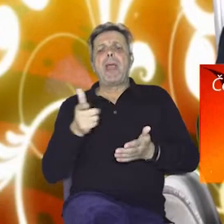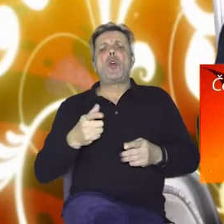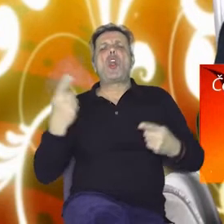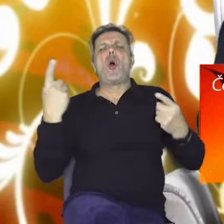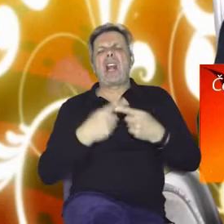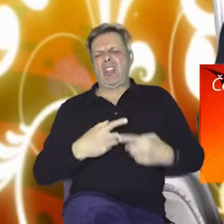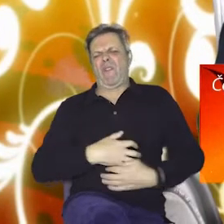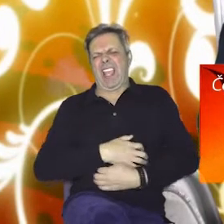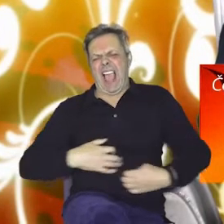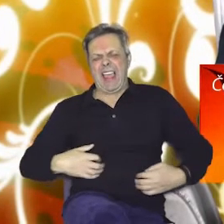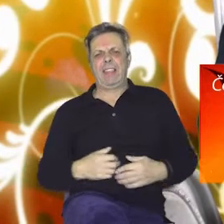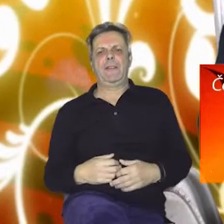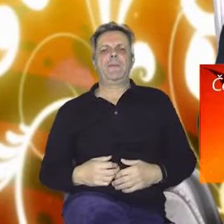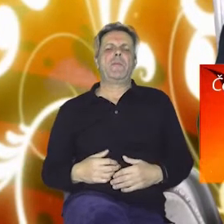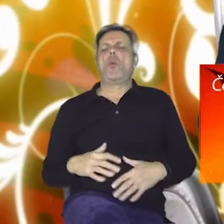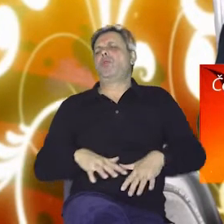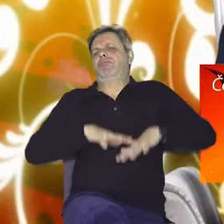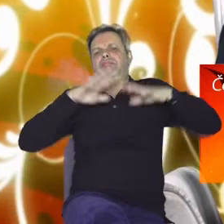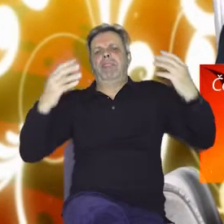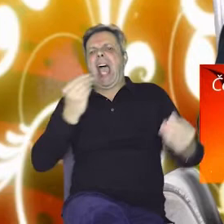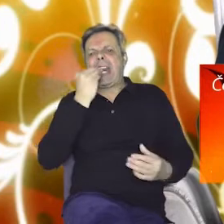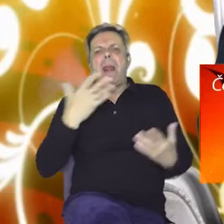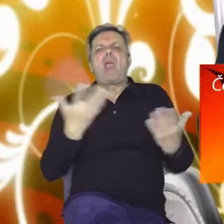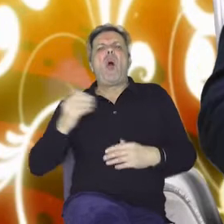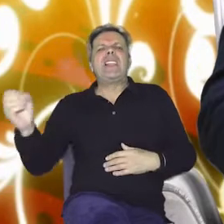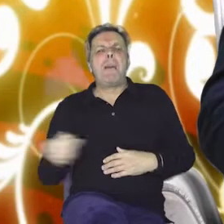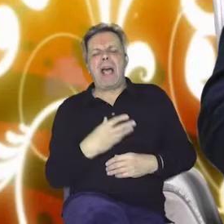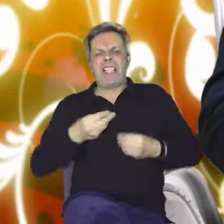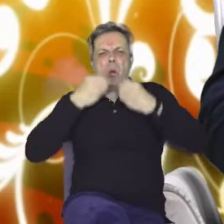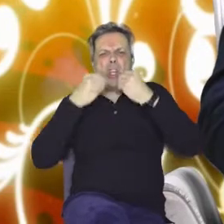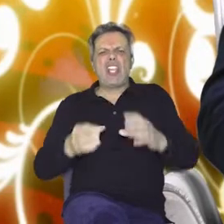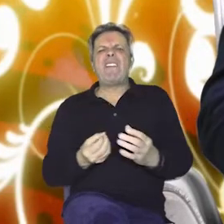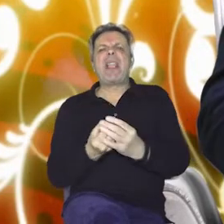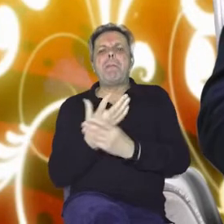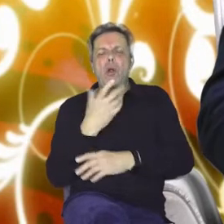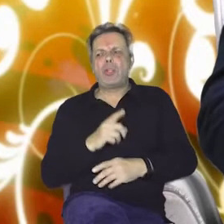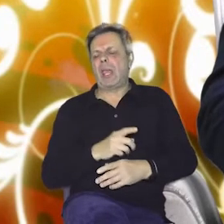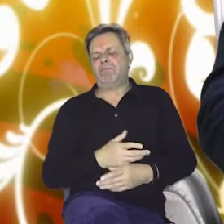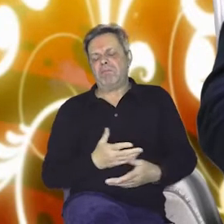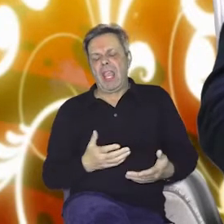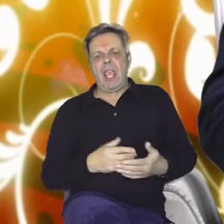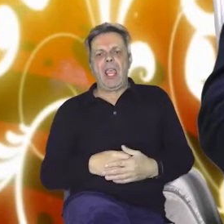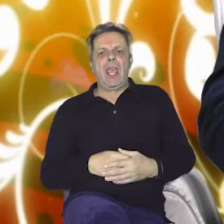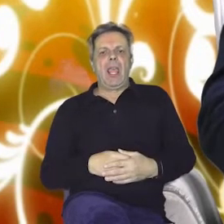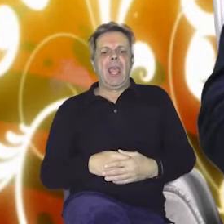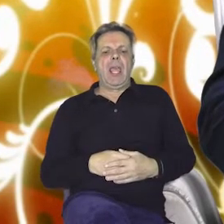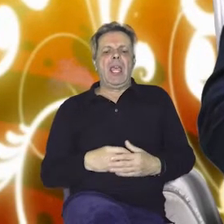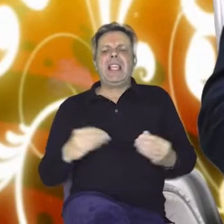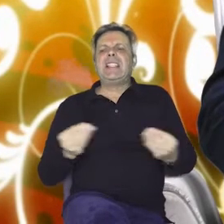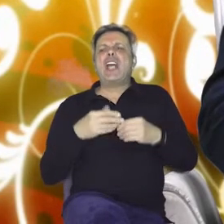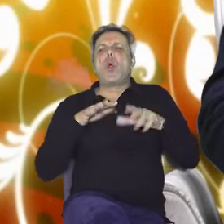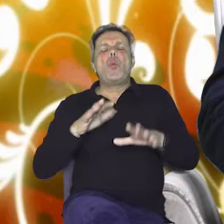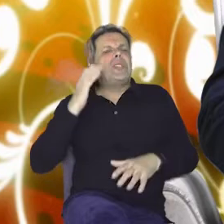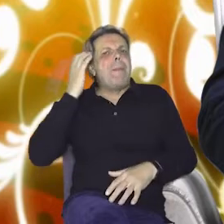glad. Uz obilje hrane koja se baca, uništavanje prirode do iznemoglosti. Zašto ljudski